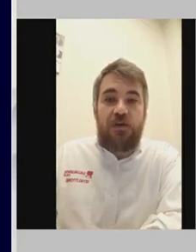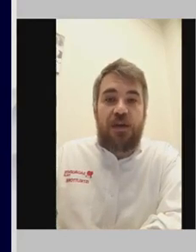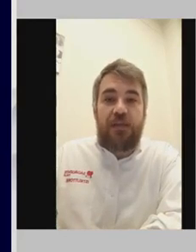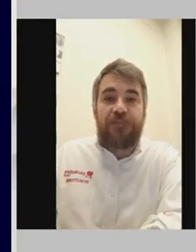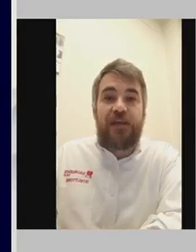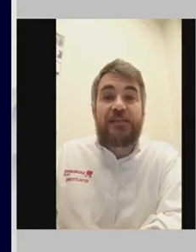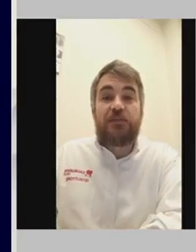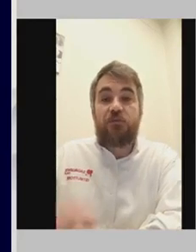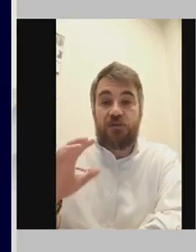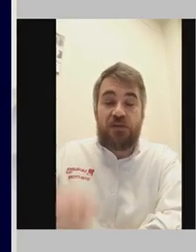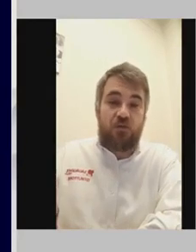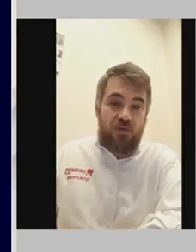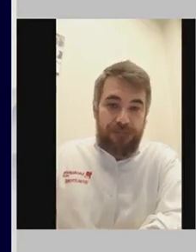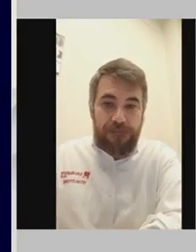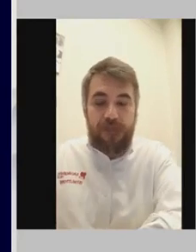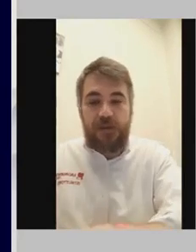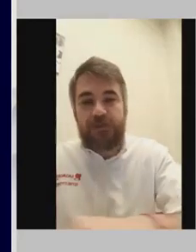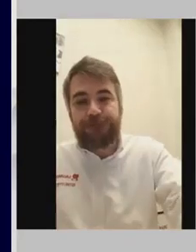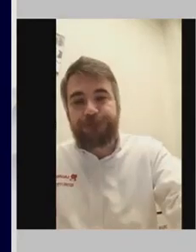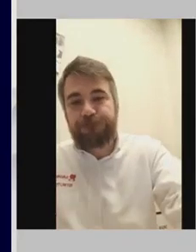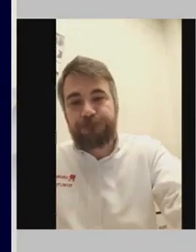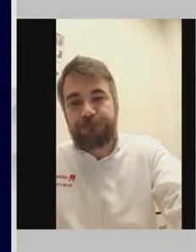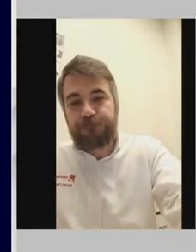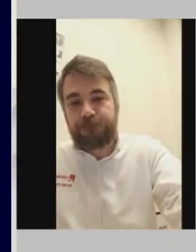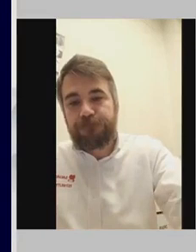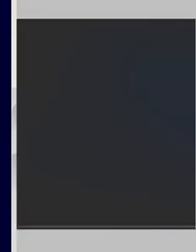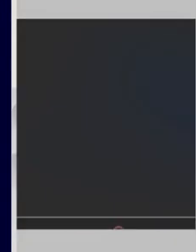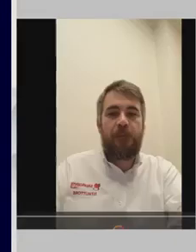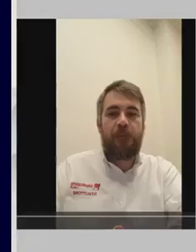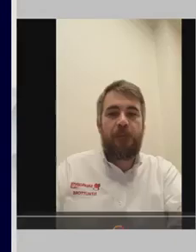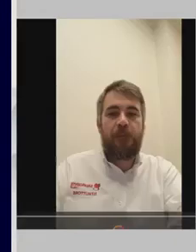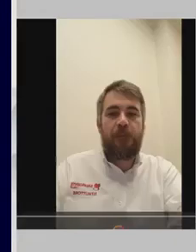cose concrete. Grazie a tutti e un saluto.